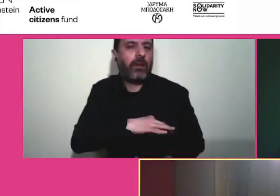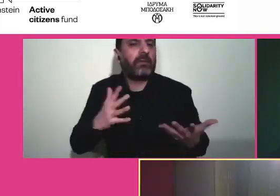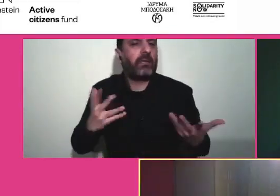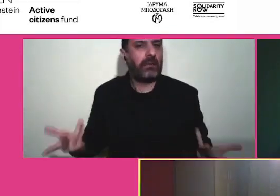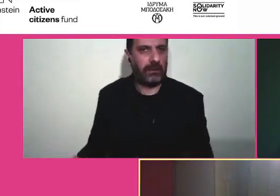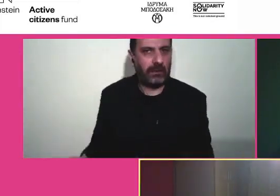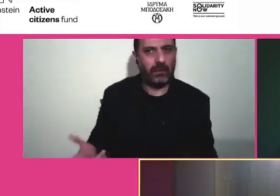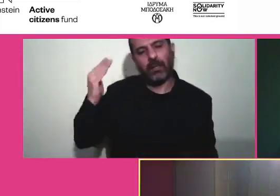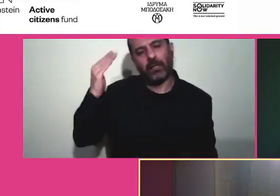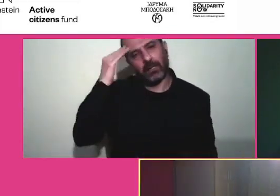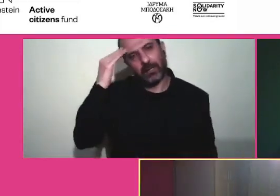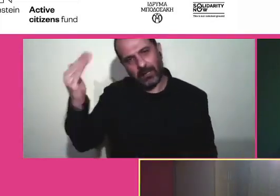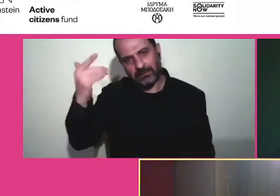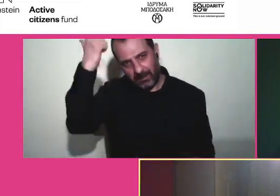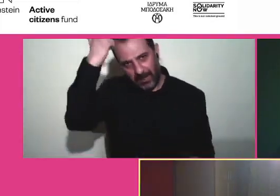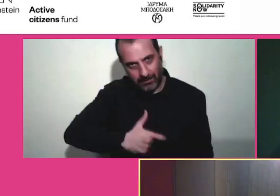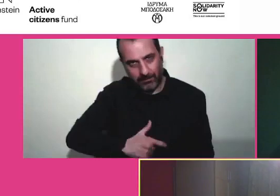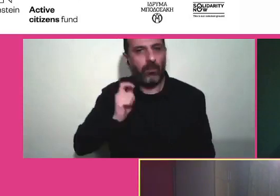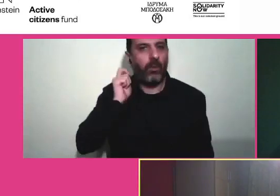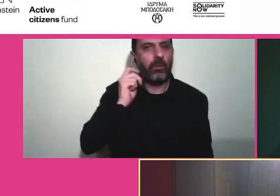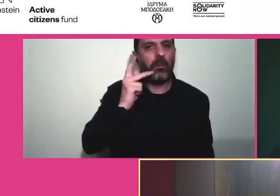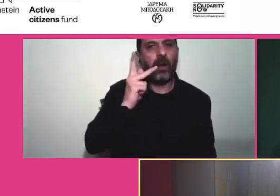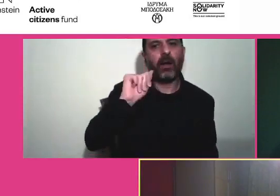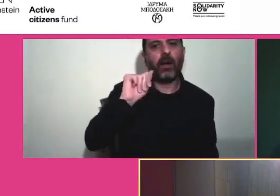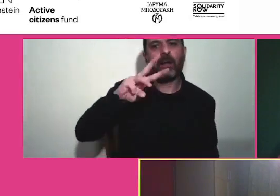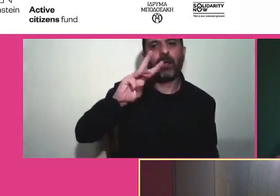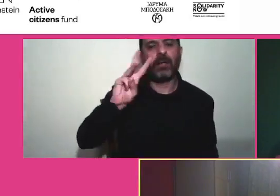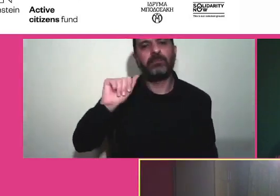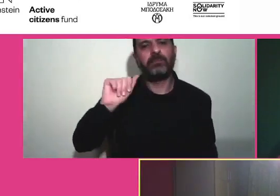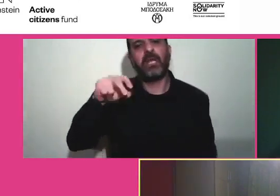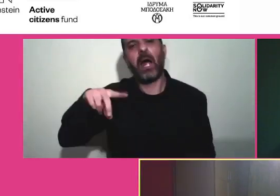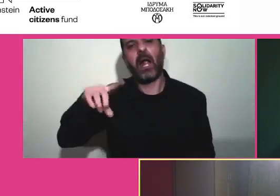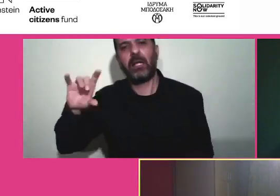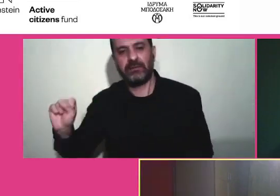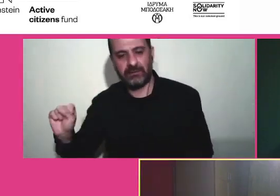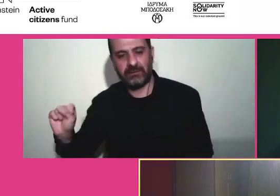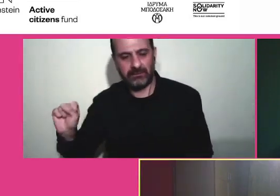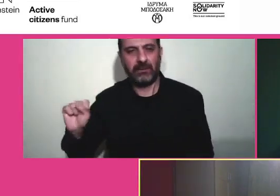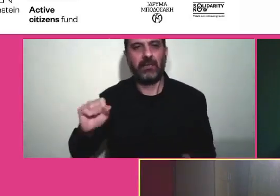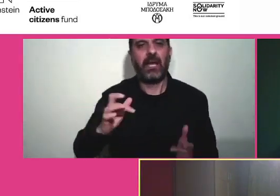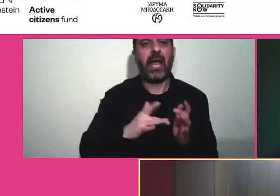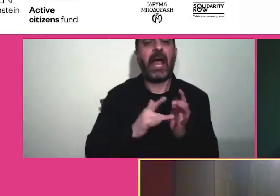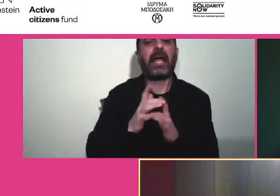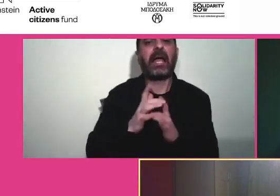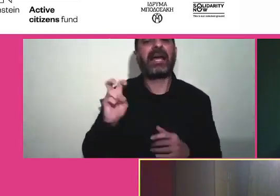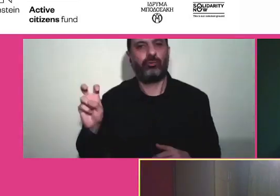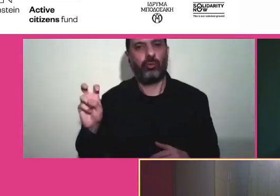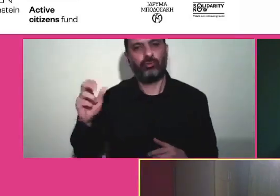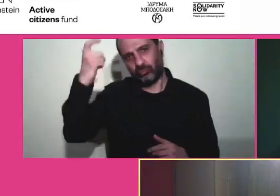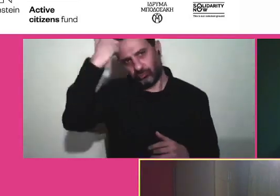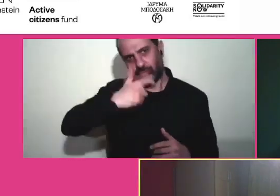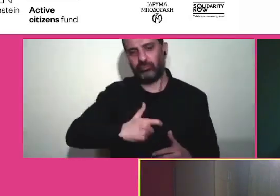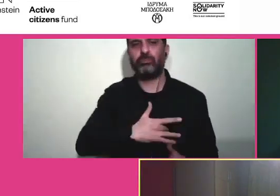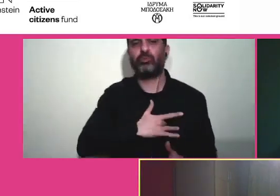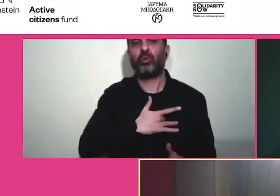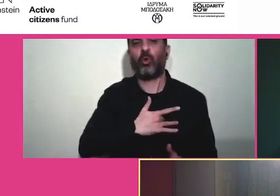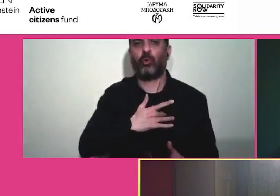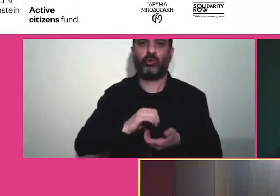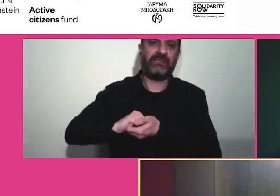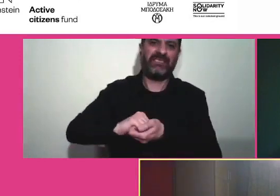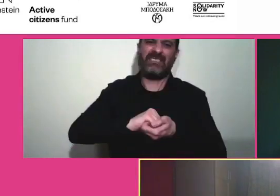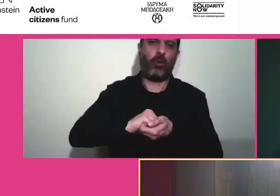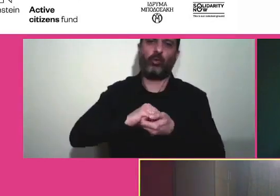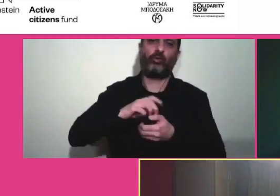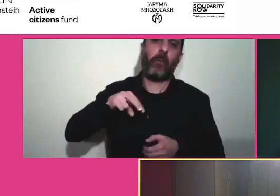όπως είπε και ο Ξάνη Καψάλας Χρήστος, και υπερτελώ μεγάλη χαρά τα καθήκοντα του ψυχολόγου στο Σύλλογο Περπατώ. Σήμερα θα ήθελα